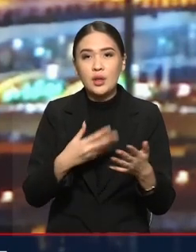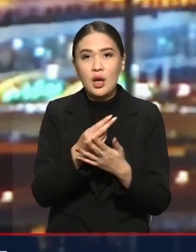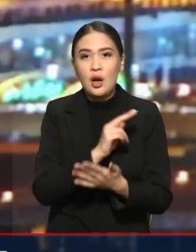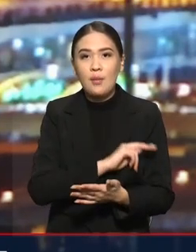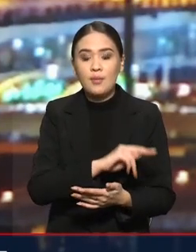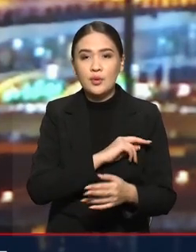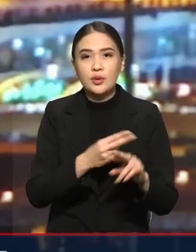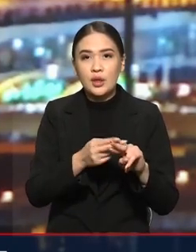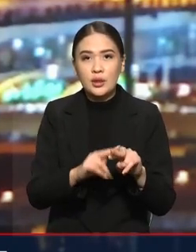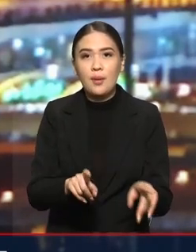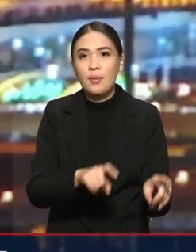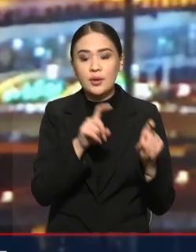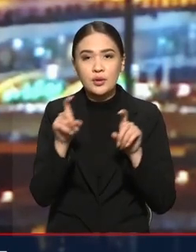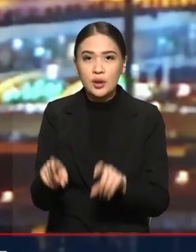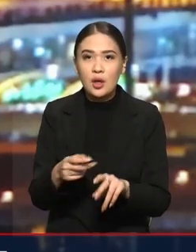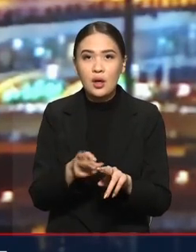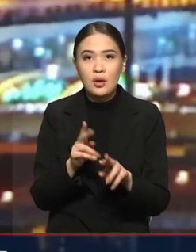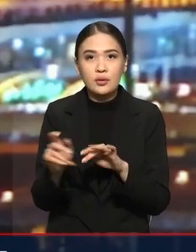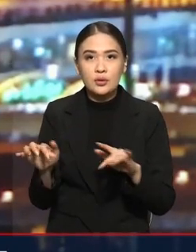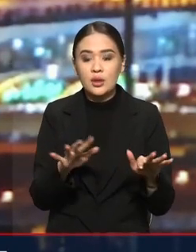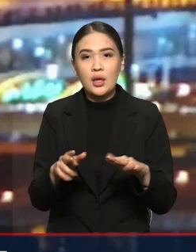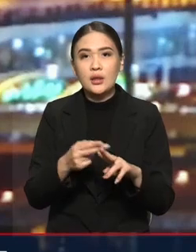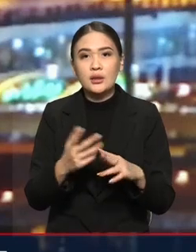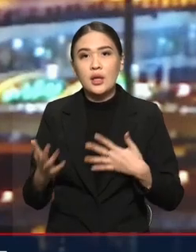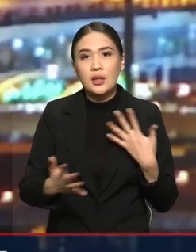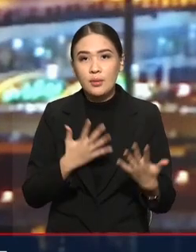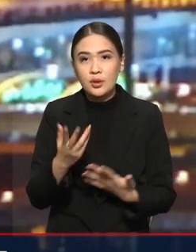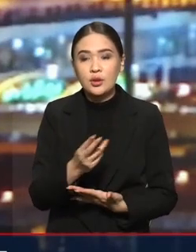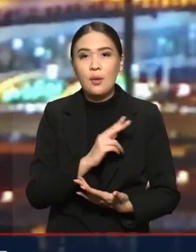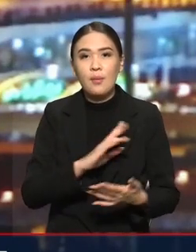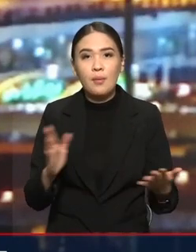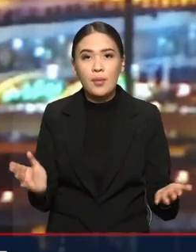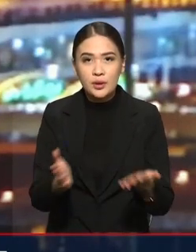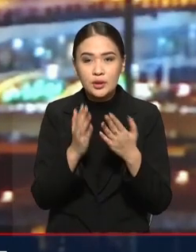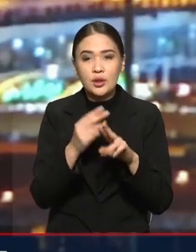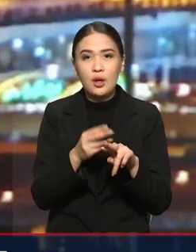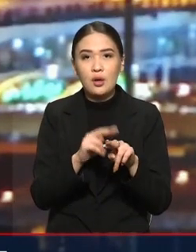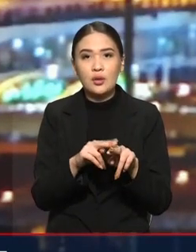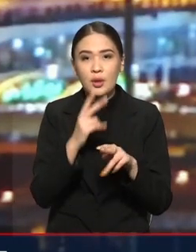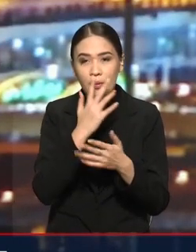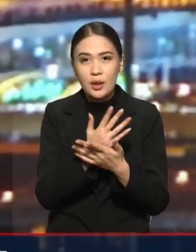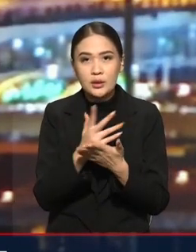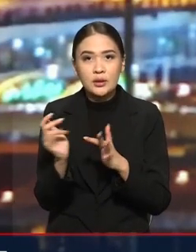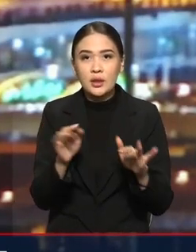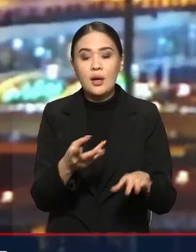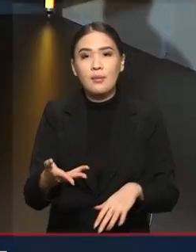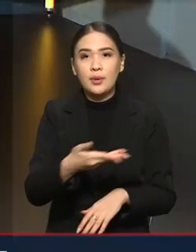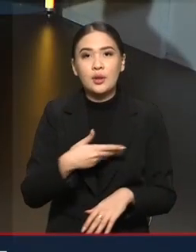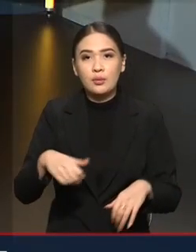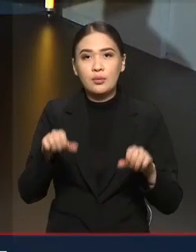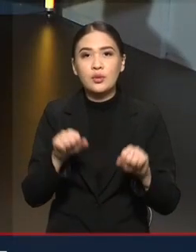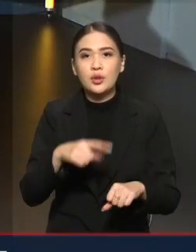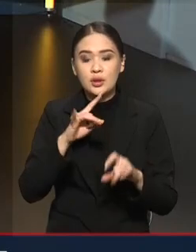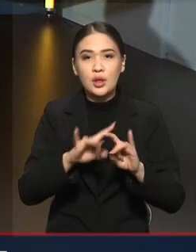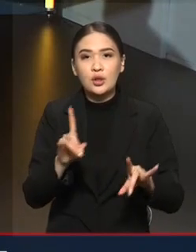людей которые поставляют оборудование возможно занимаются другими поддерживающими услугами на этом предприятии то есть мы можем очень легко